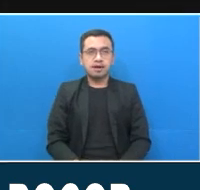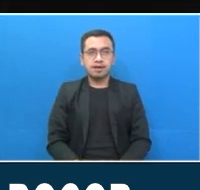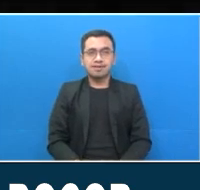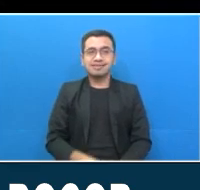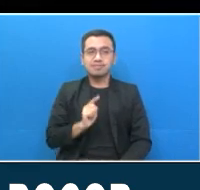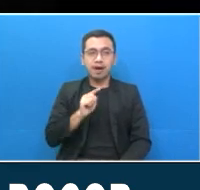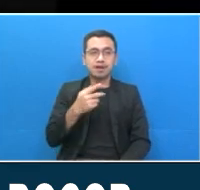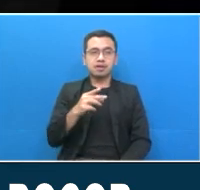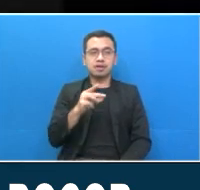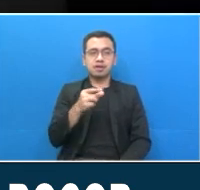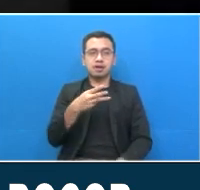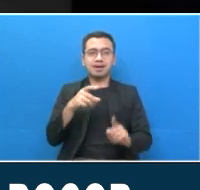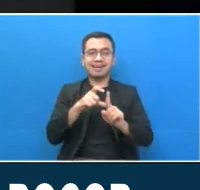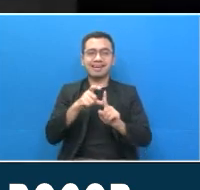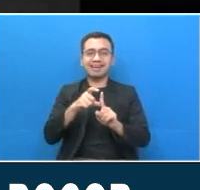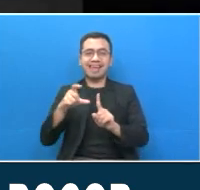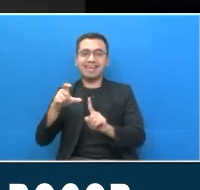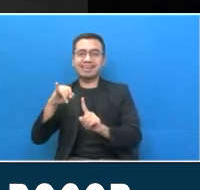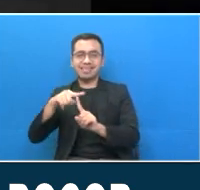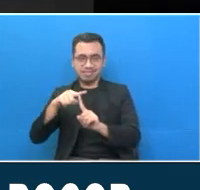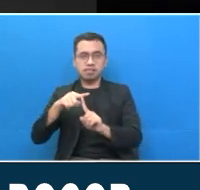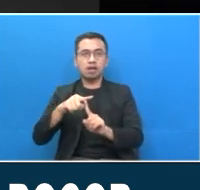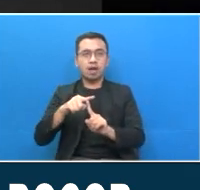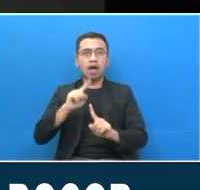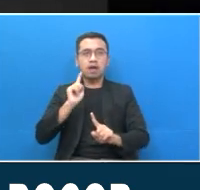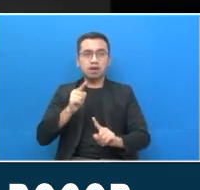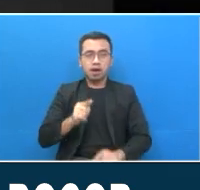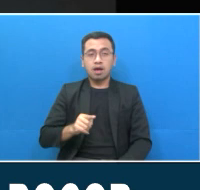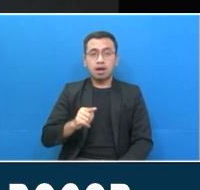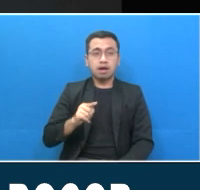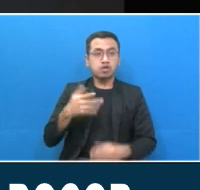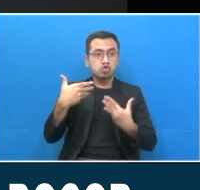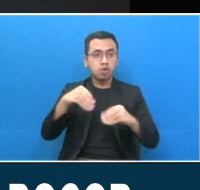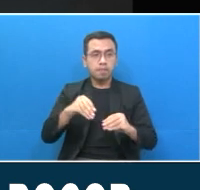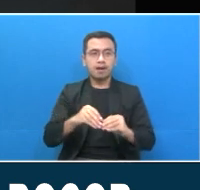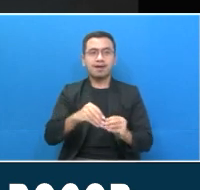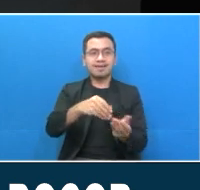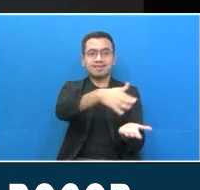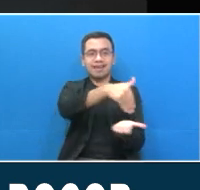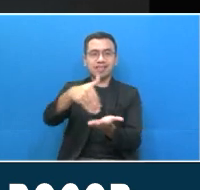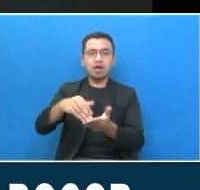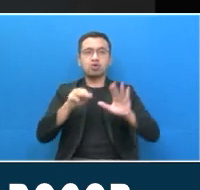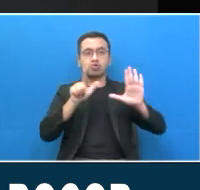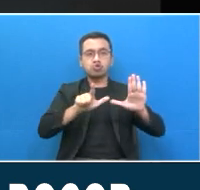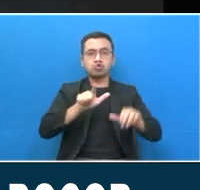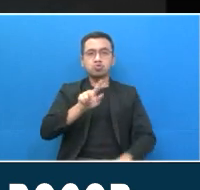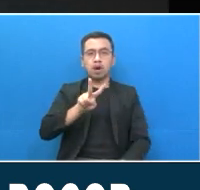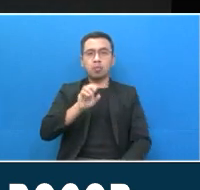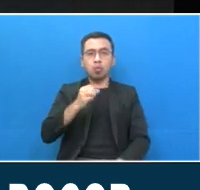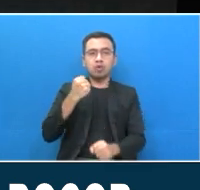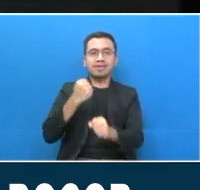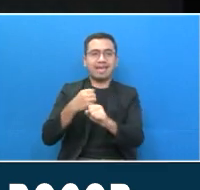komunitas kredit telah 40 itu terdapat sebuah akun yang menjual 720 GB data dan dokumen kesehatan